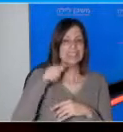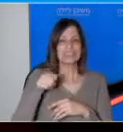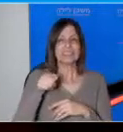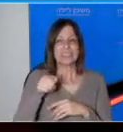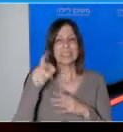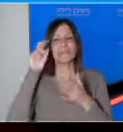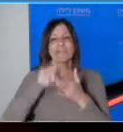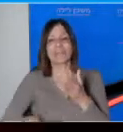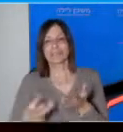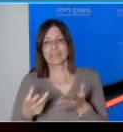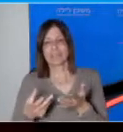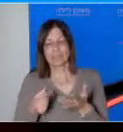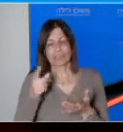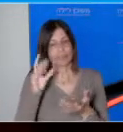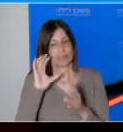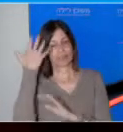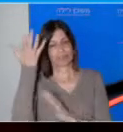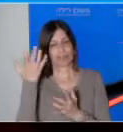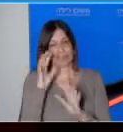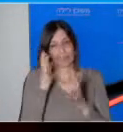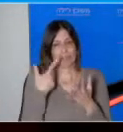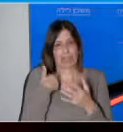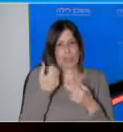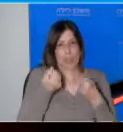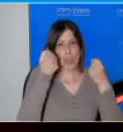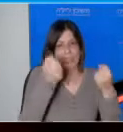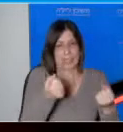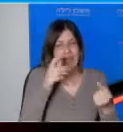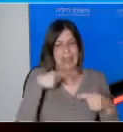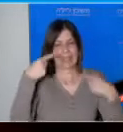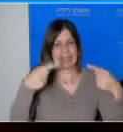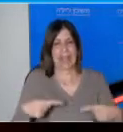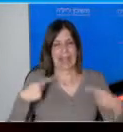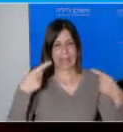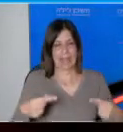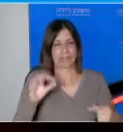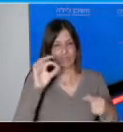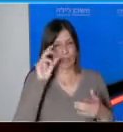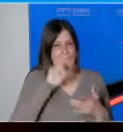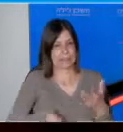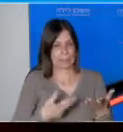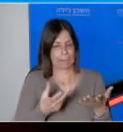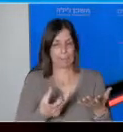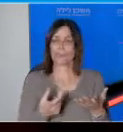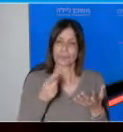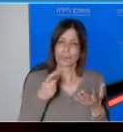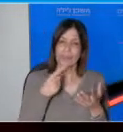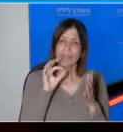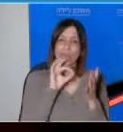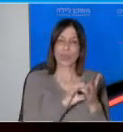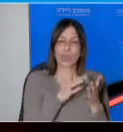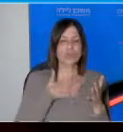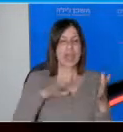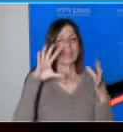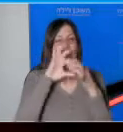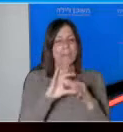בכלל מס, שזה הזיה, זאת אומרת, על מה אנחנו נוסעים, על גלגלי רשות המיסים, אבל באמת הנקודה, אני רוצה להתחבר